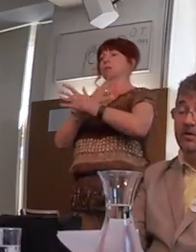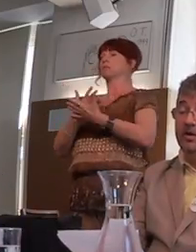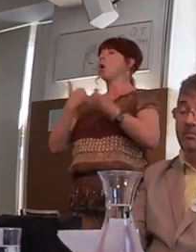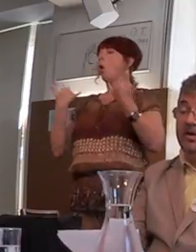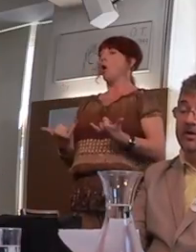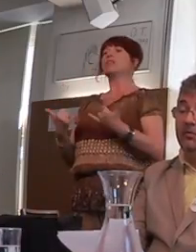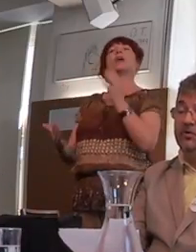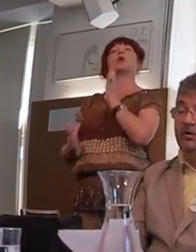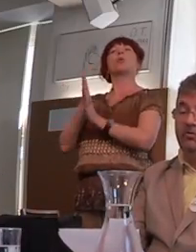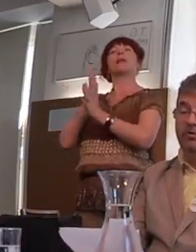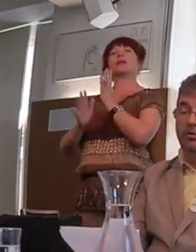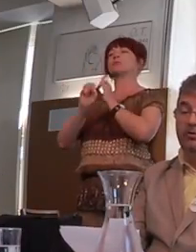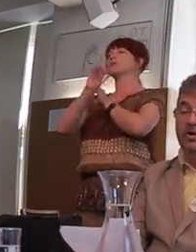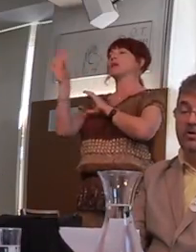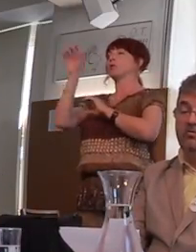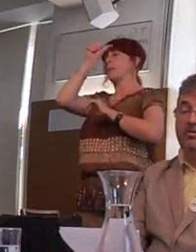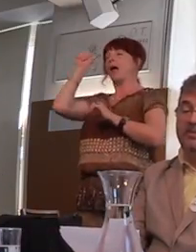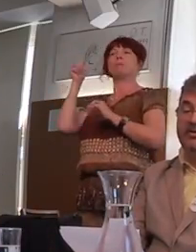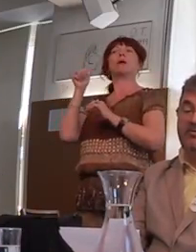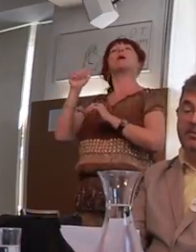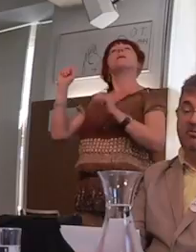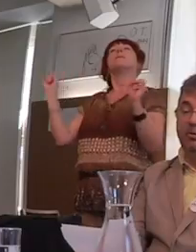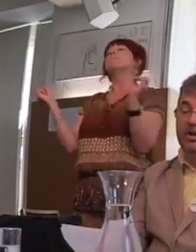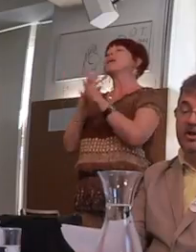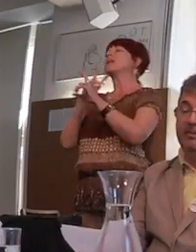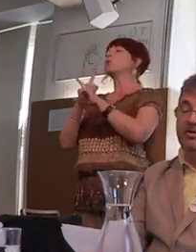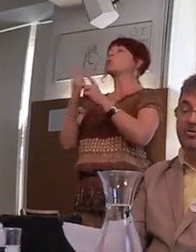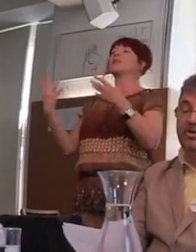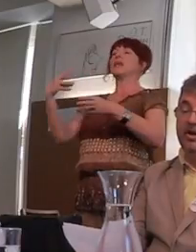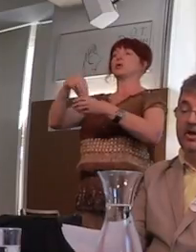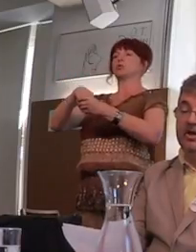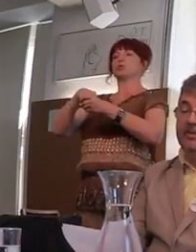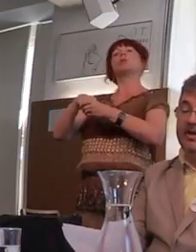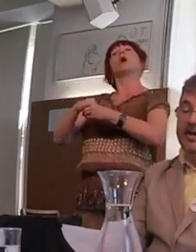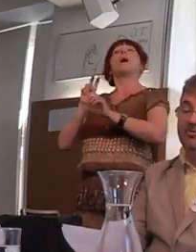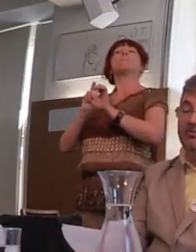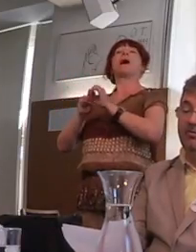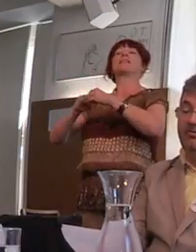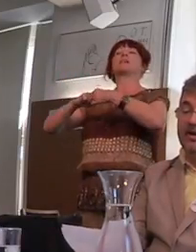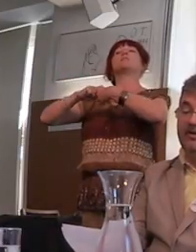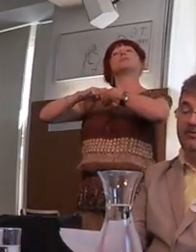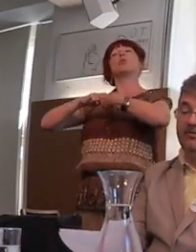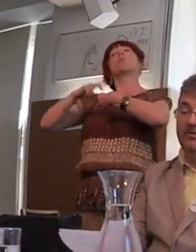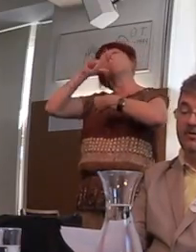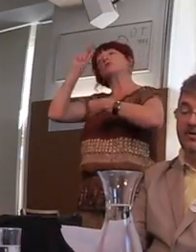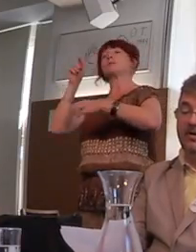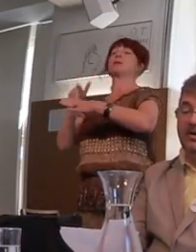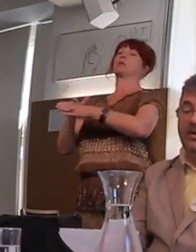lautet Medien und Inklusion zur Partizipation behinderter Menschen in der Medienlandschaft